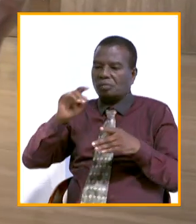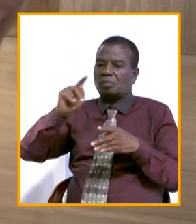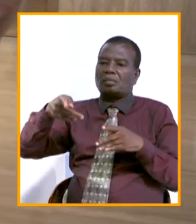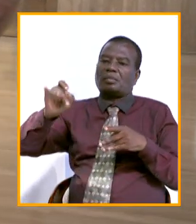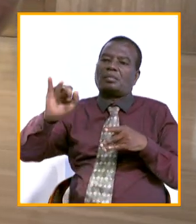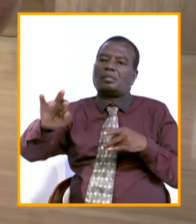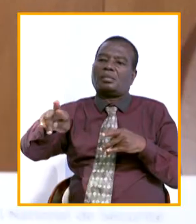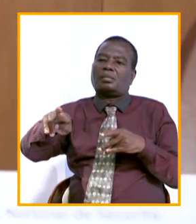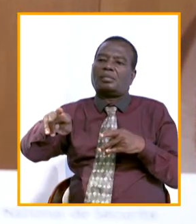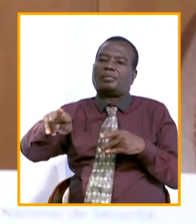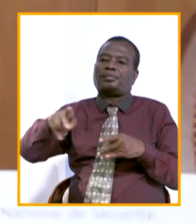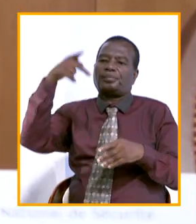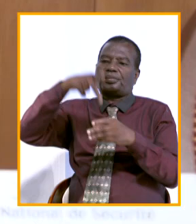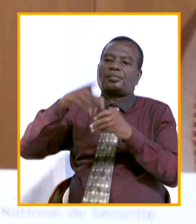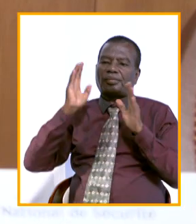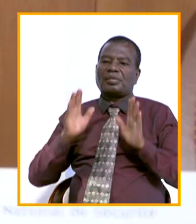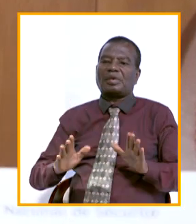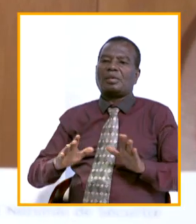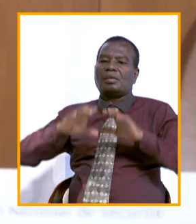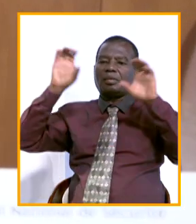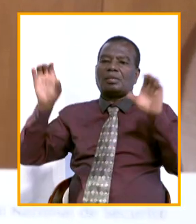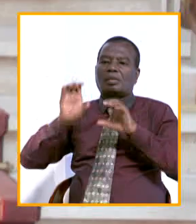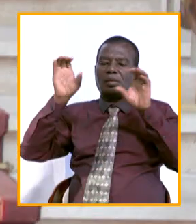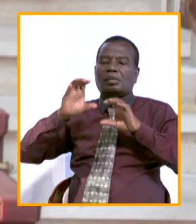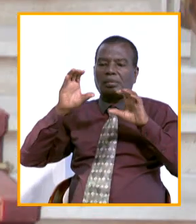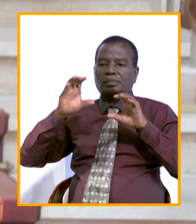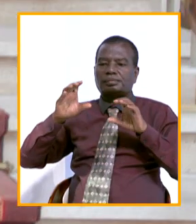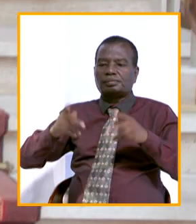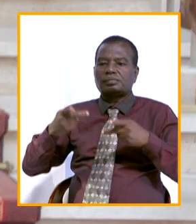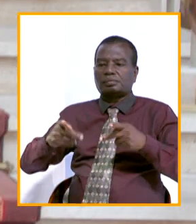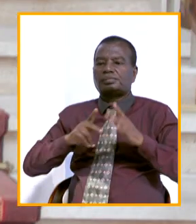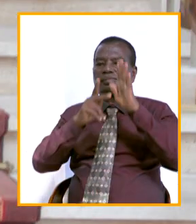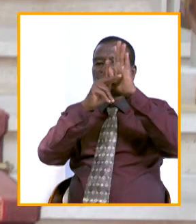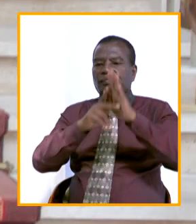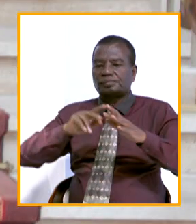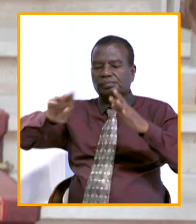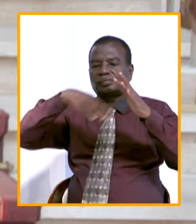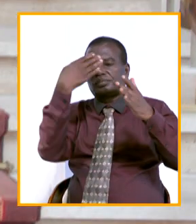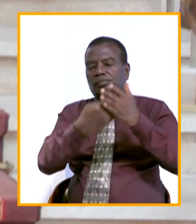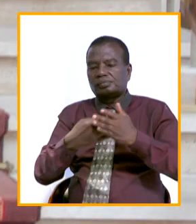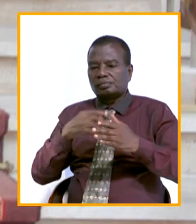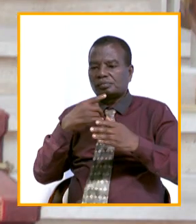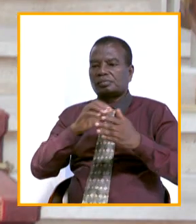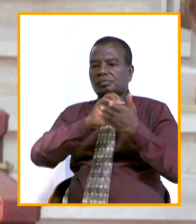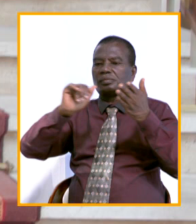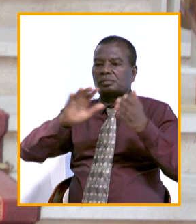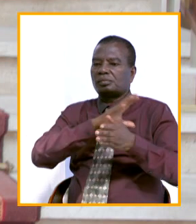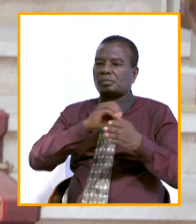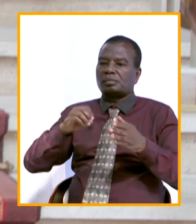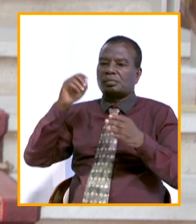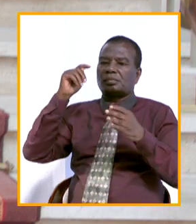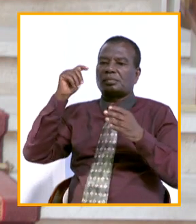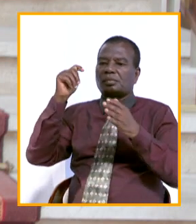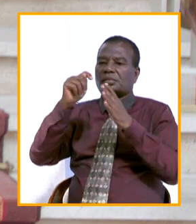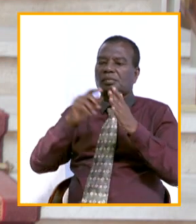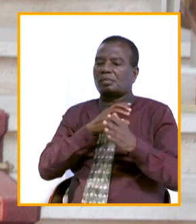participants aux cérémonies et spectacles présentant la preuve d'une vaccination complète seront dispensés de tests